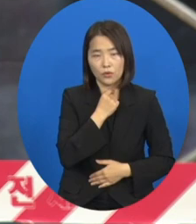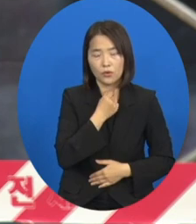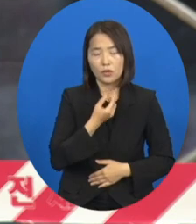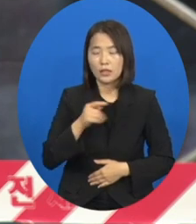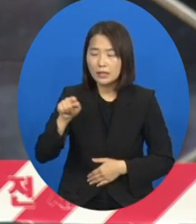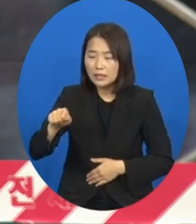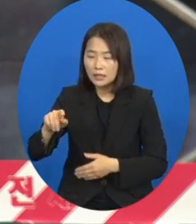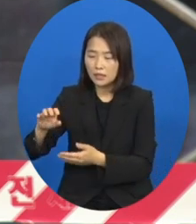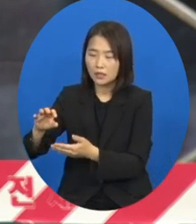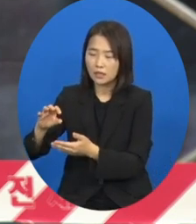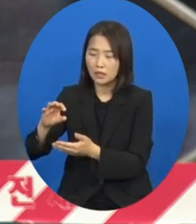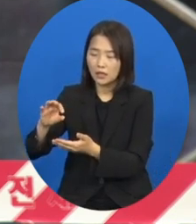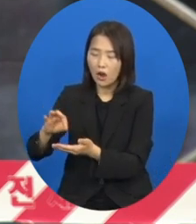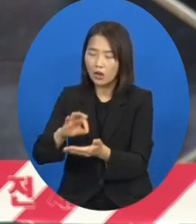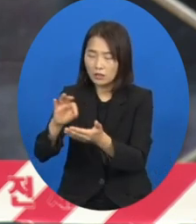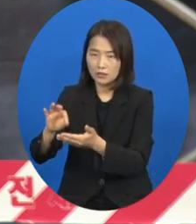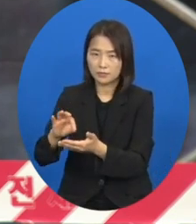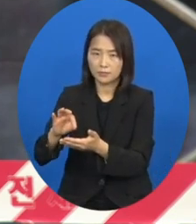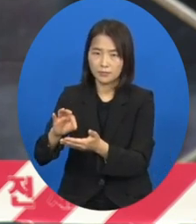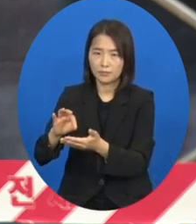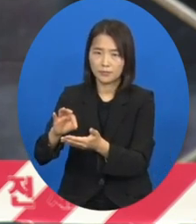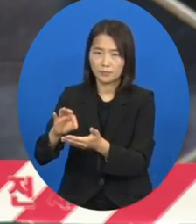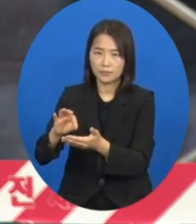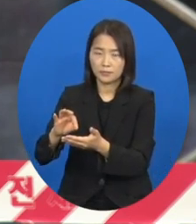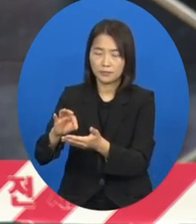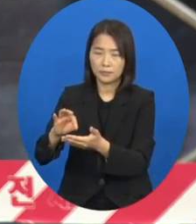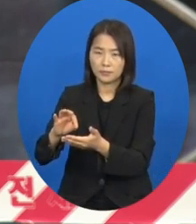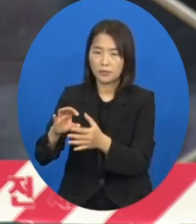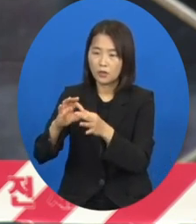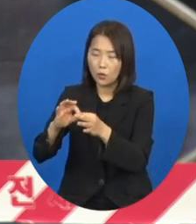헌금이 마중물 헌금이 되면 좋겠어요.